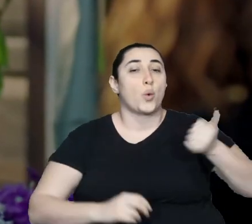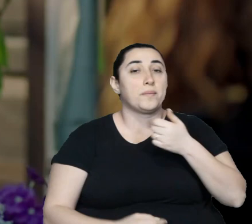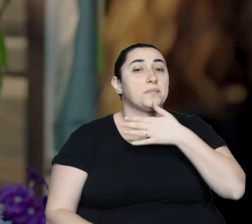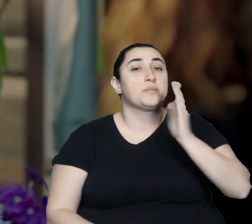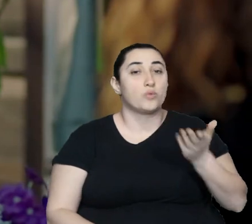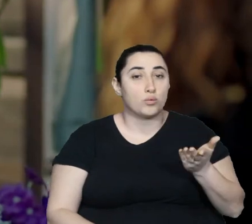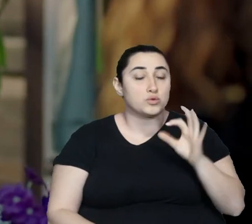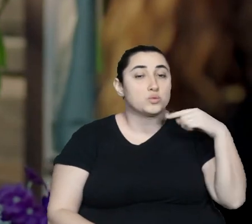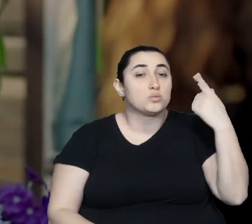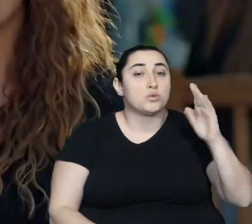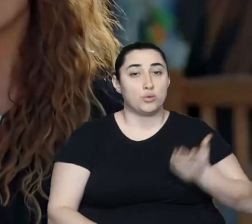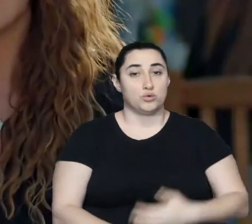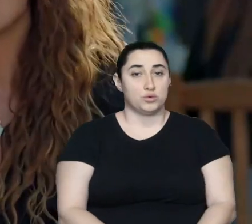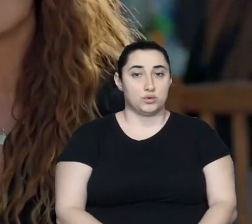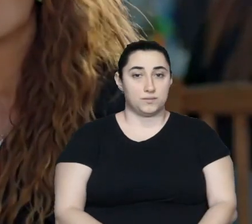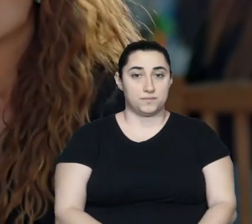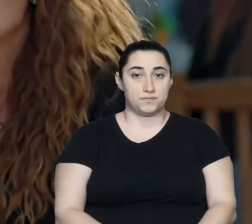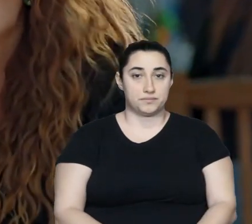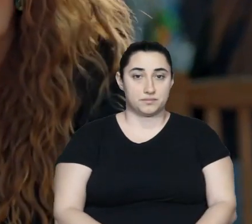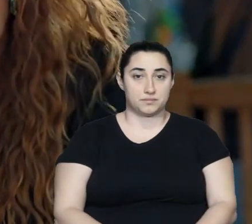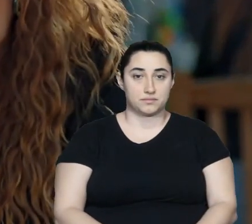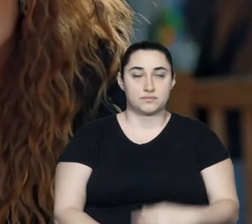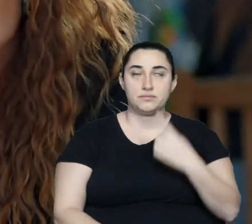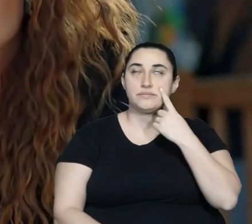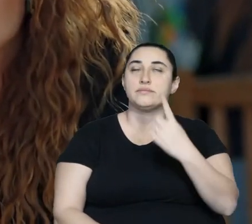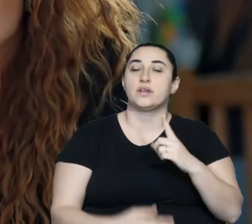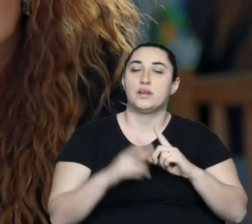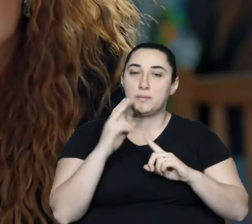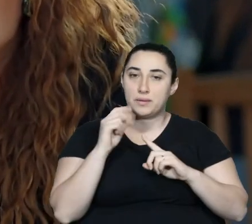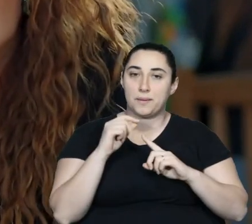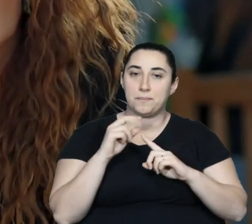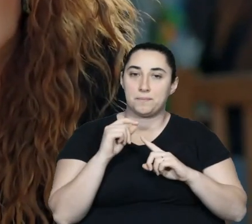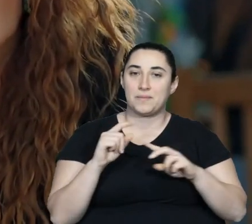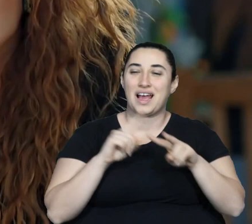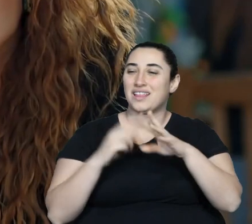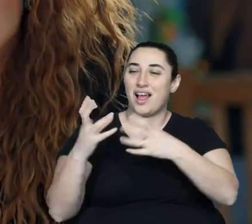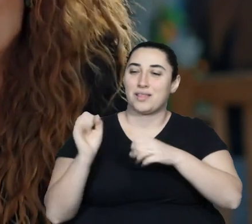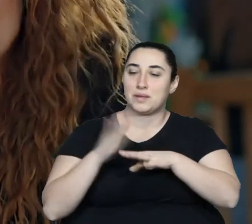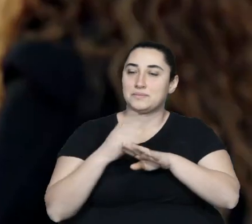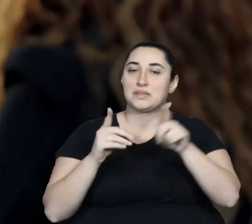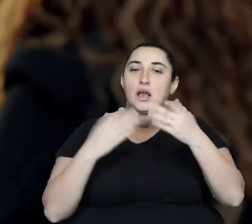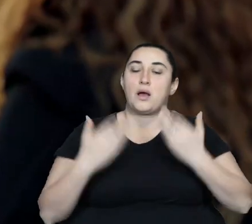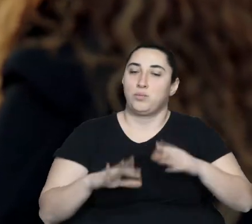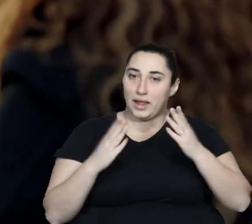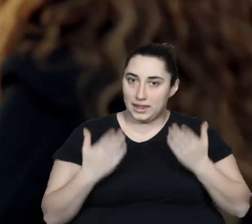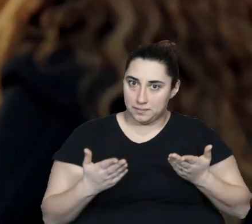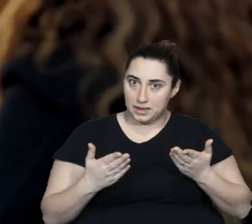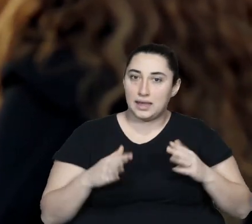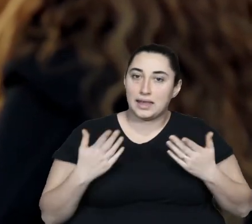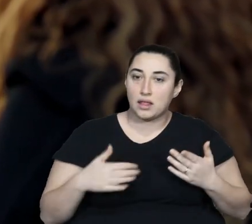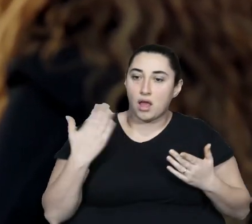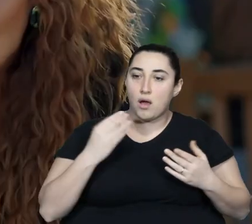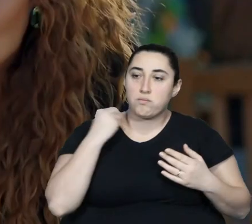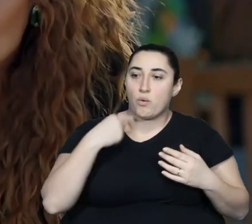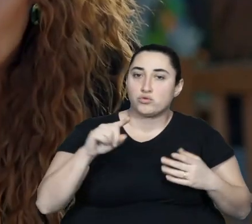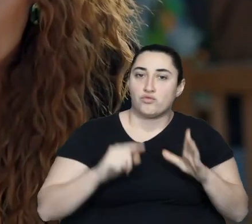unuttun mu? Hiç düşünmüyor musun? Bak İbrahim, Kadir'den aldığım malları kabul etmedin. Yani hala